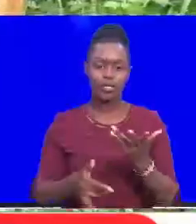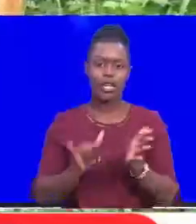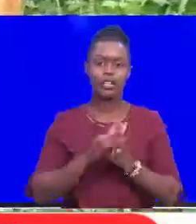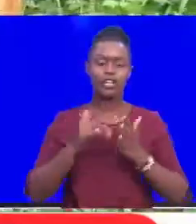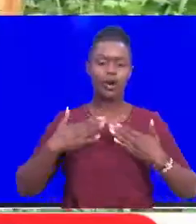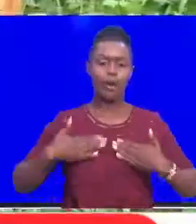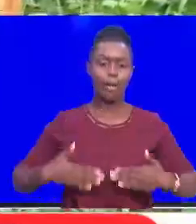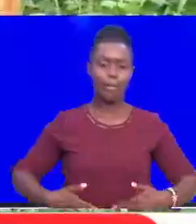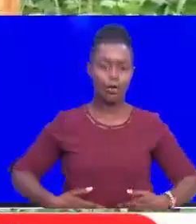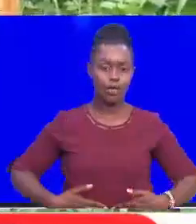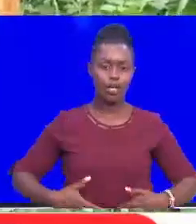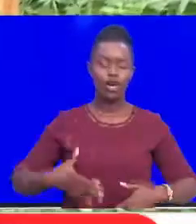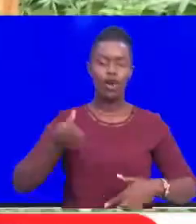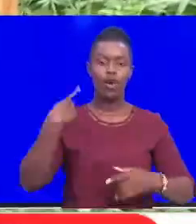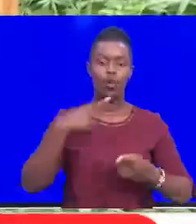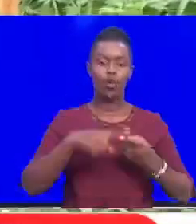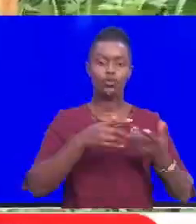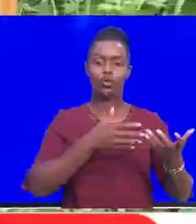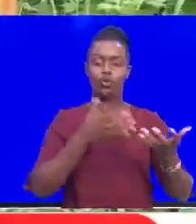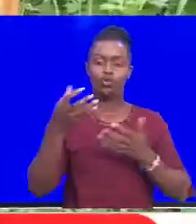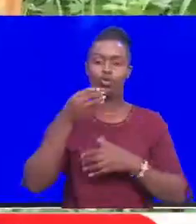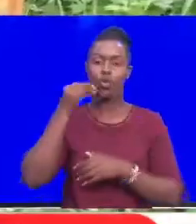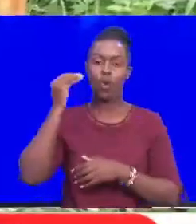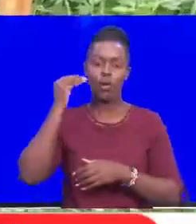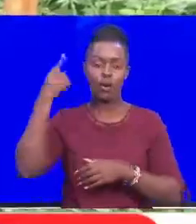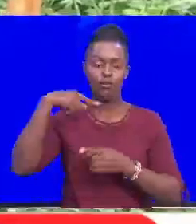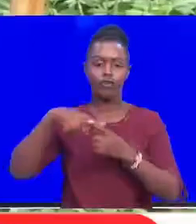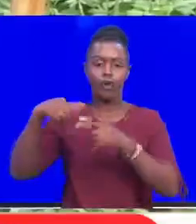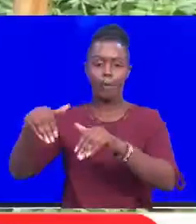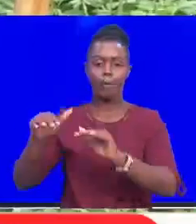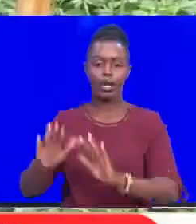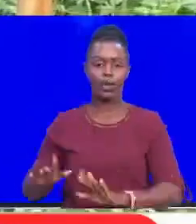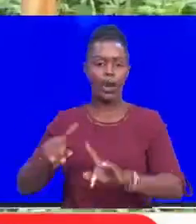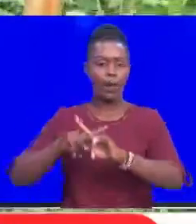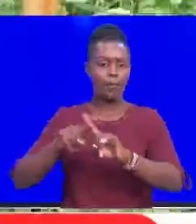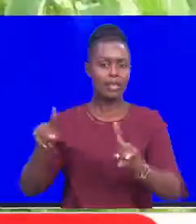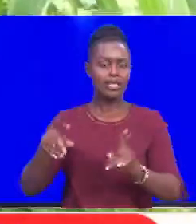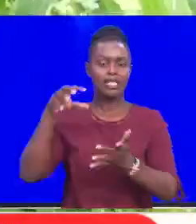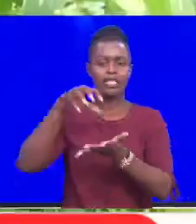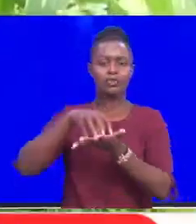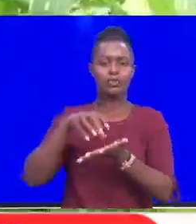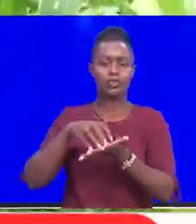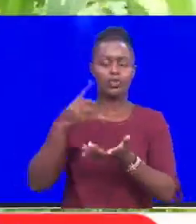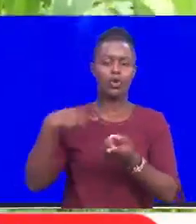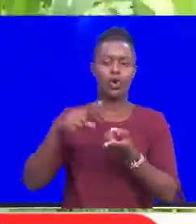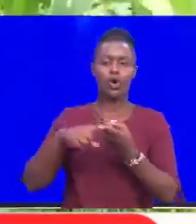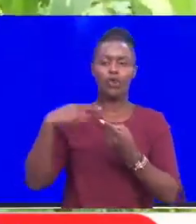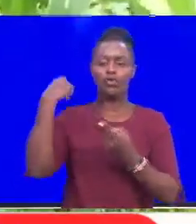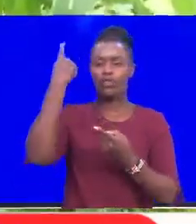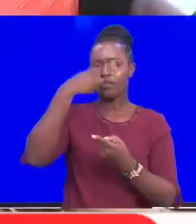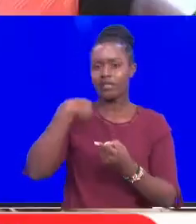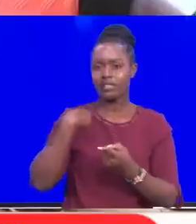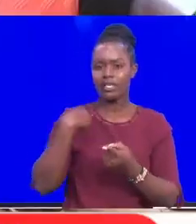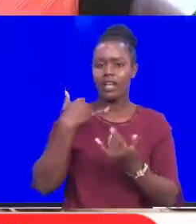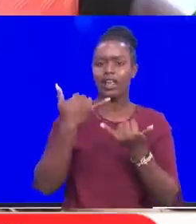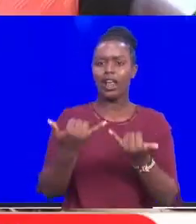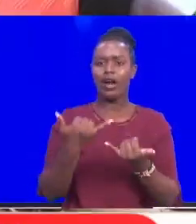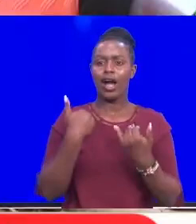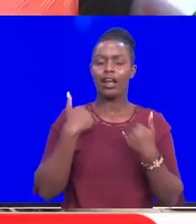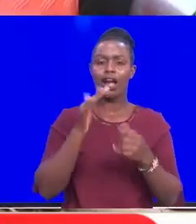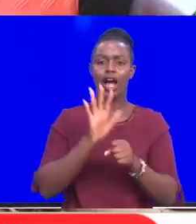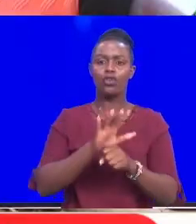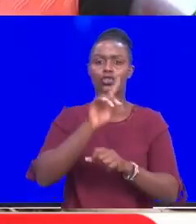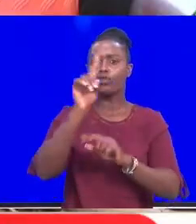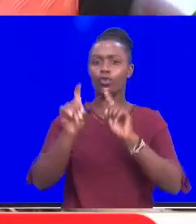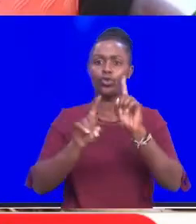huyo ulisafirishwa hadi nyumbani kwa ajili ya mazishi, ila hali ya mwili wa mwanao ikawaacha na maswali mengi. Na alikuwa